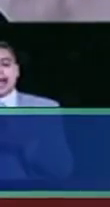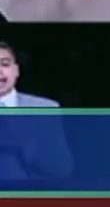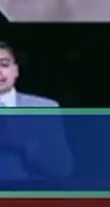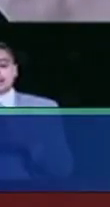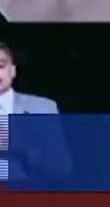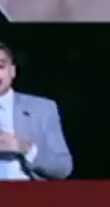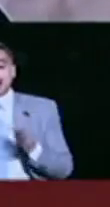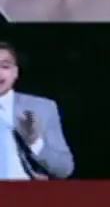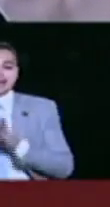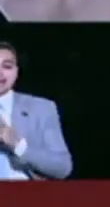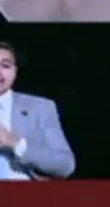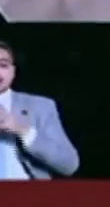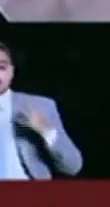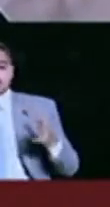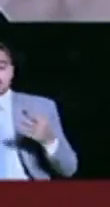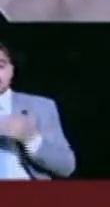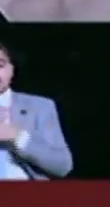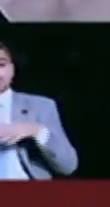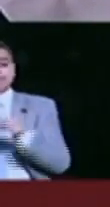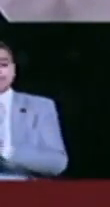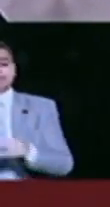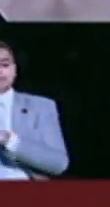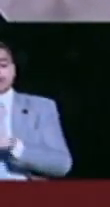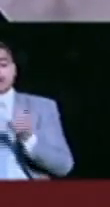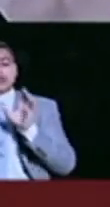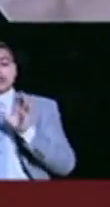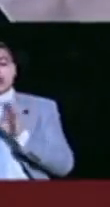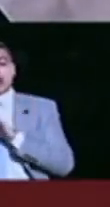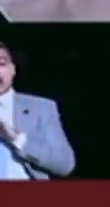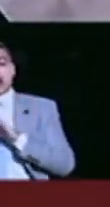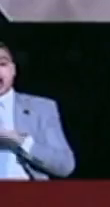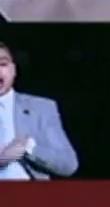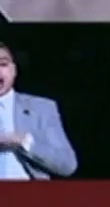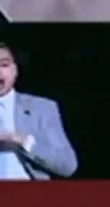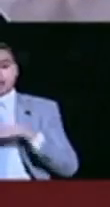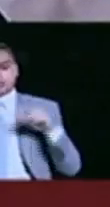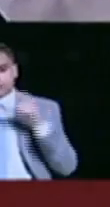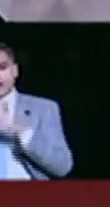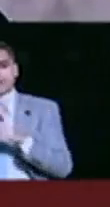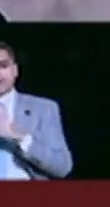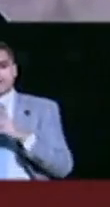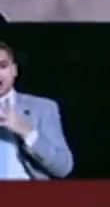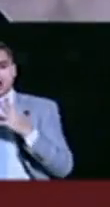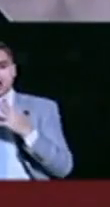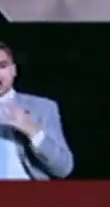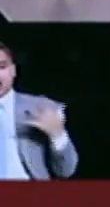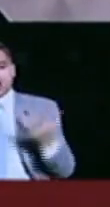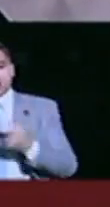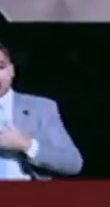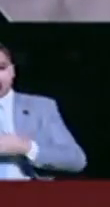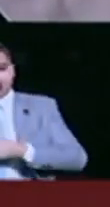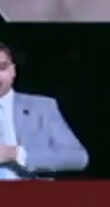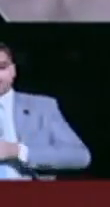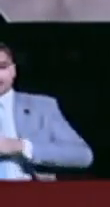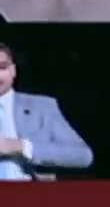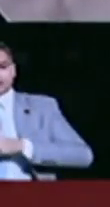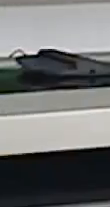التحديات لتحقيق النصر المبين في معركتي البقاء والنماء.